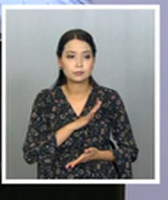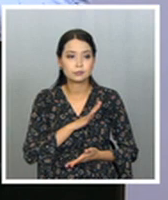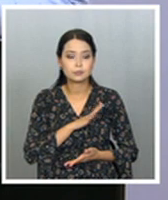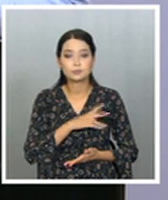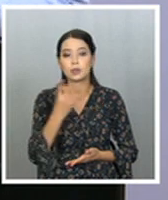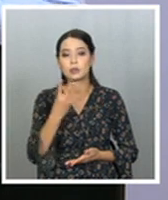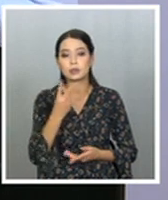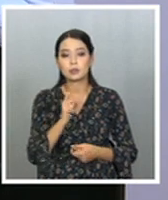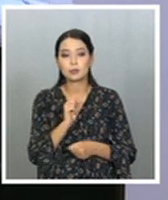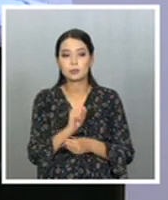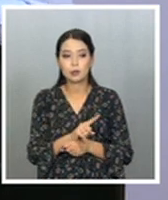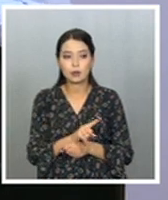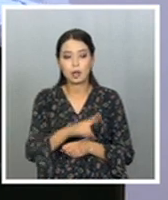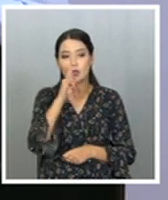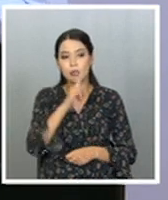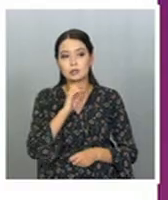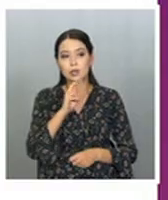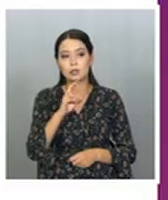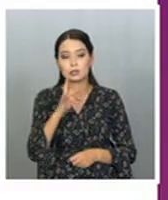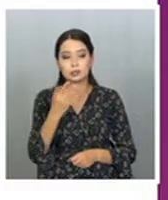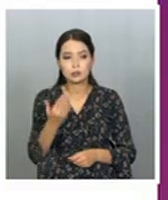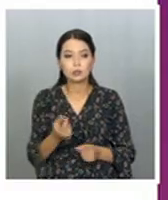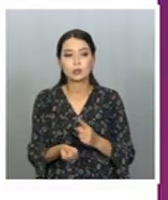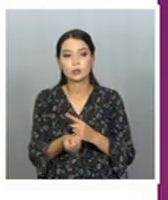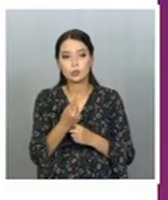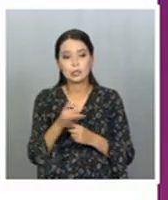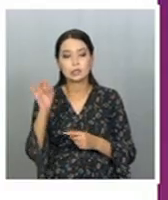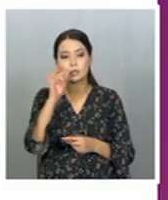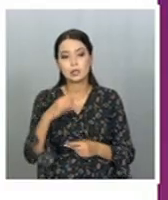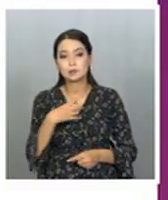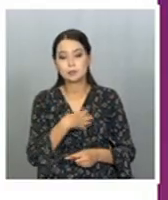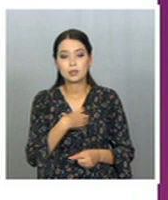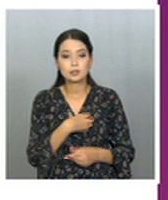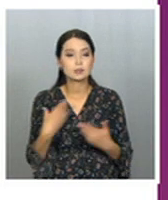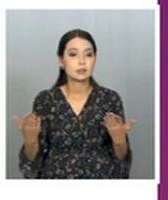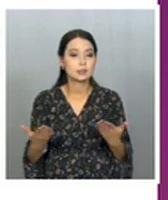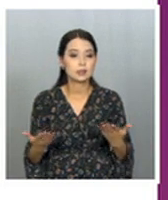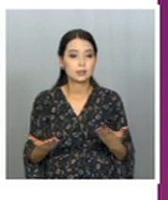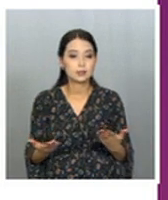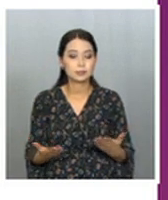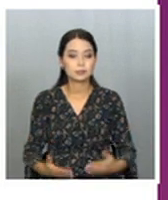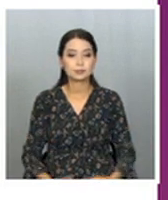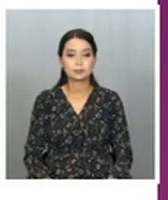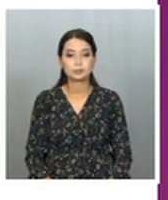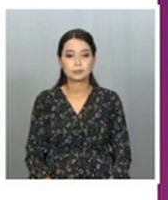Екінші тапсырма. Қазақ АКСР құрылуының тарихи маңызы неде?